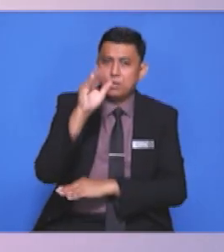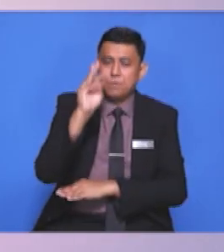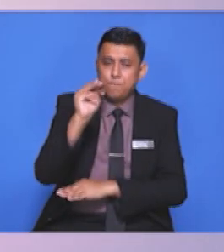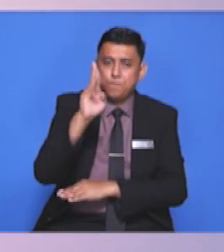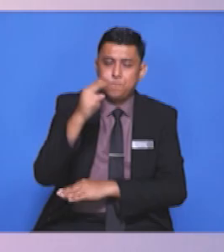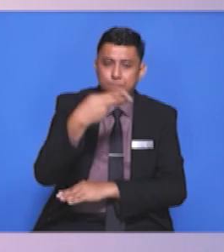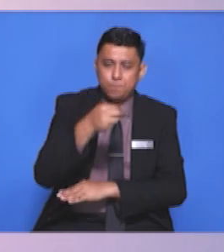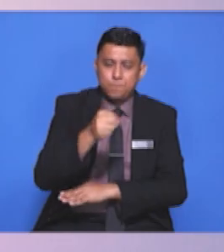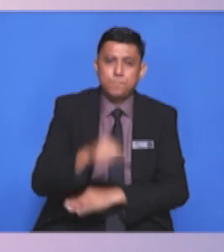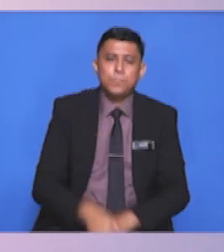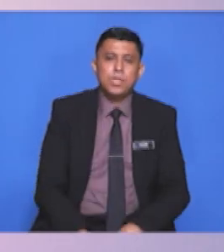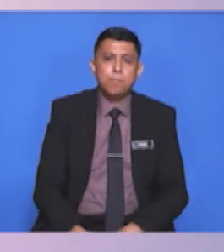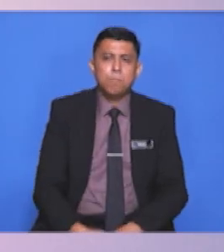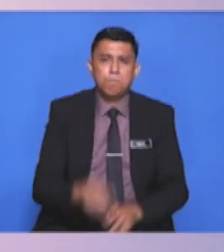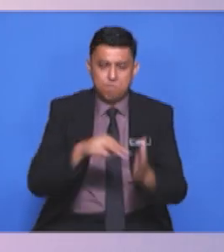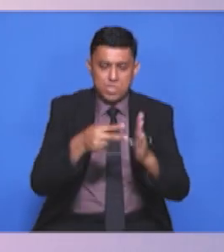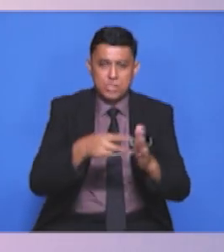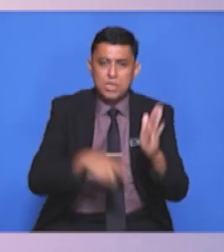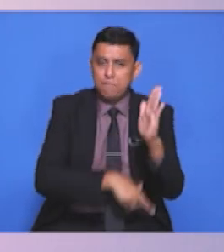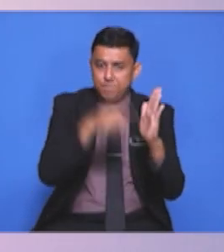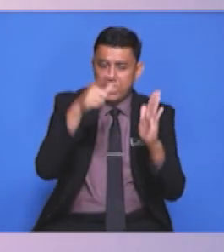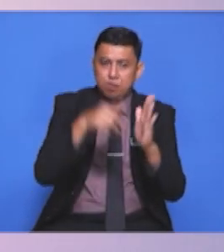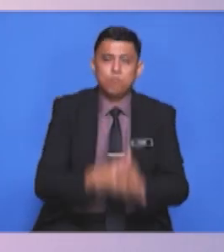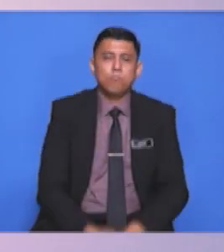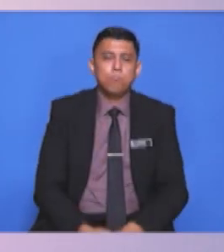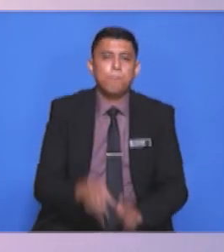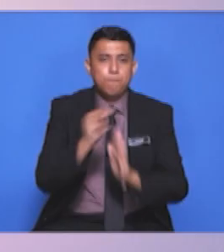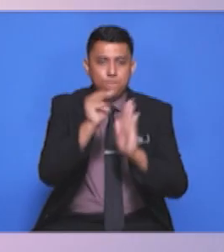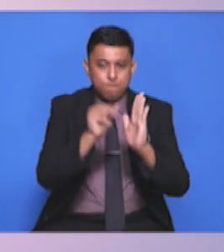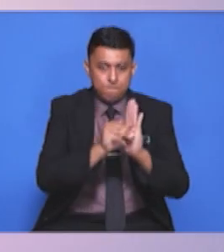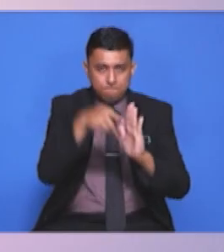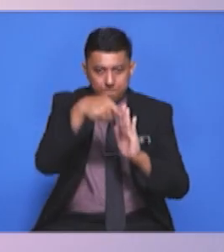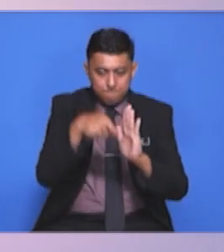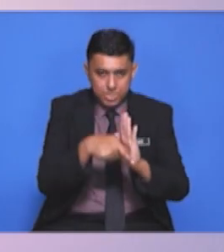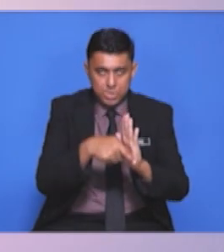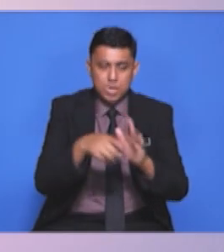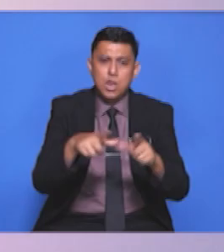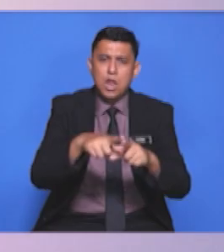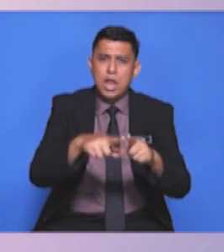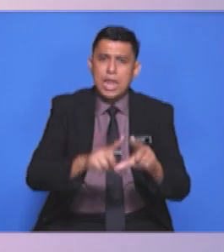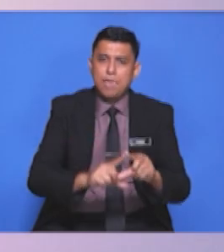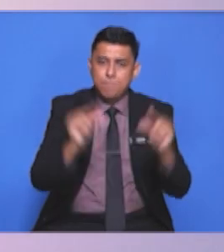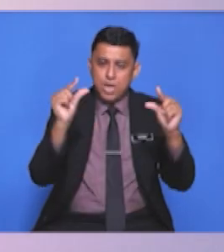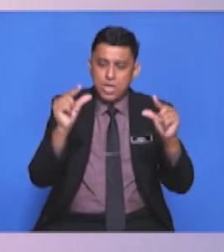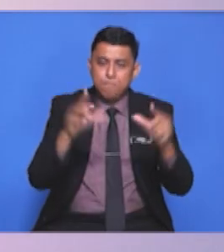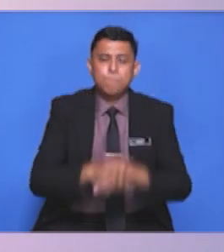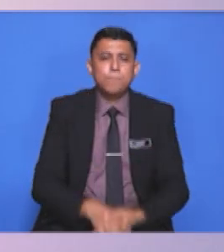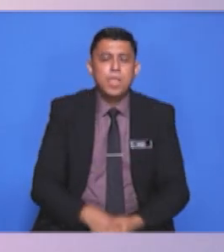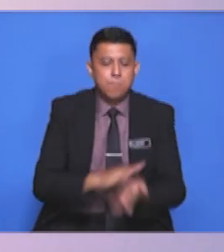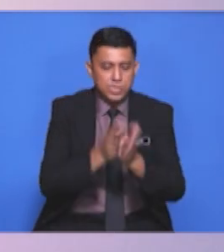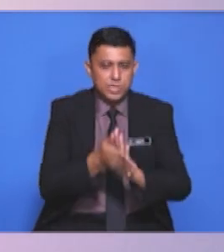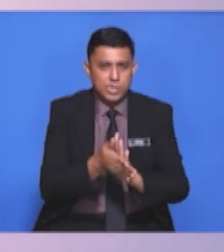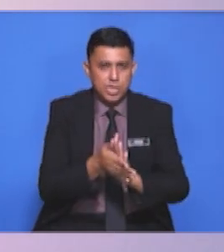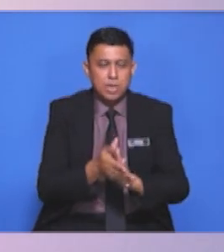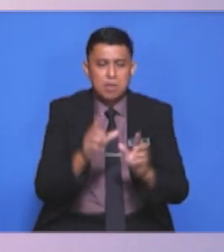per membawa makna lebih yaitu memperlebar bermaksud menjadikan